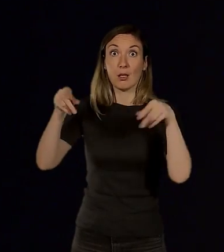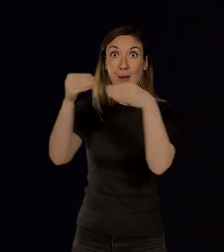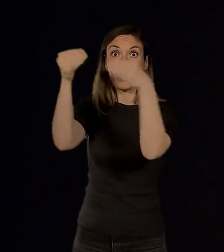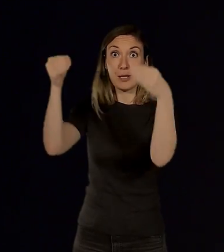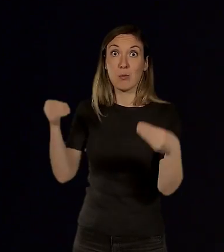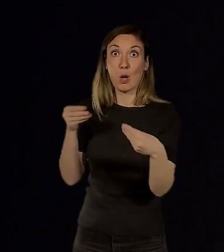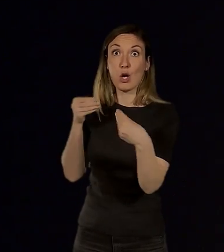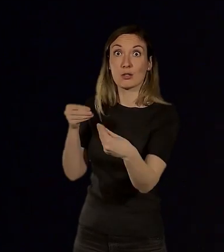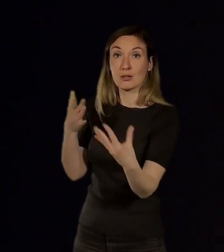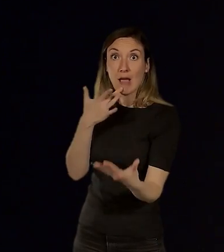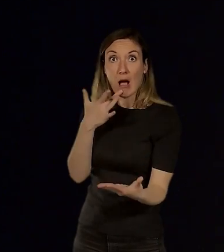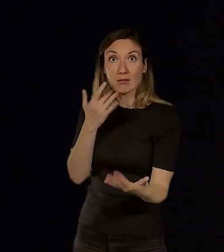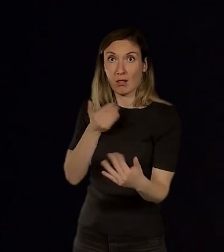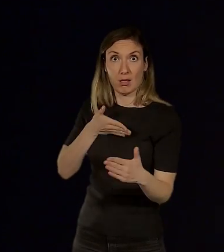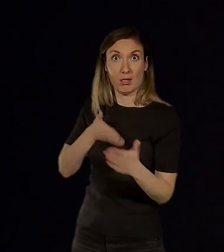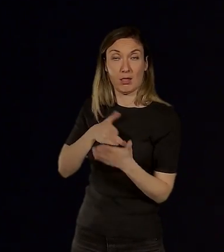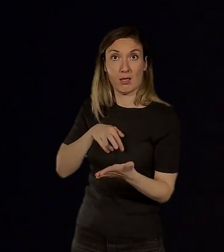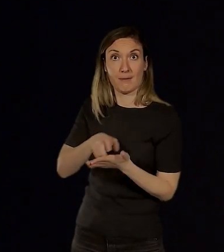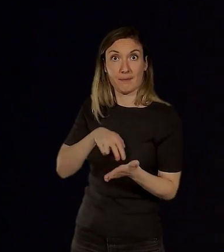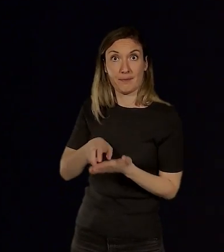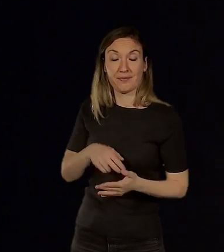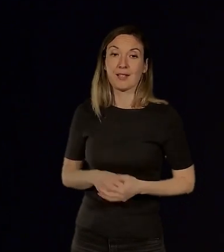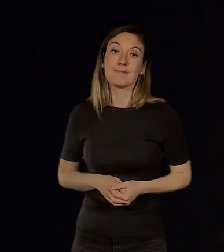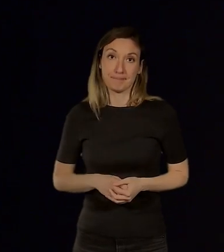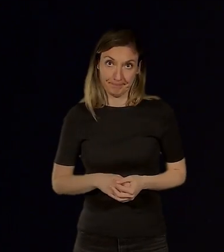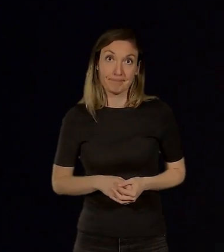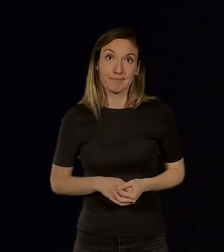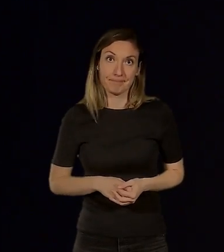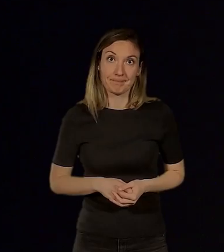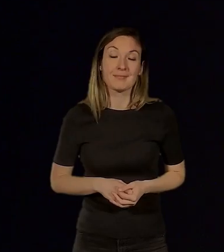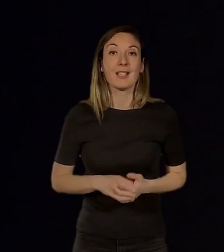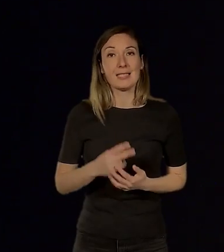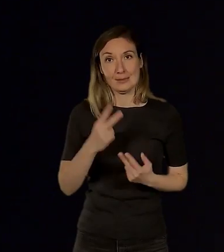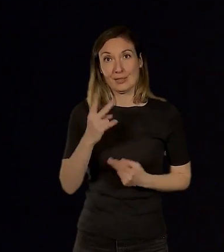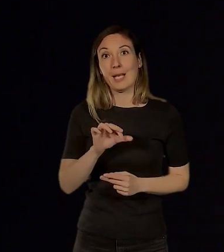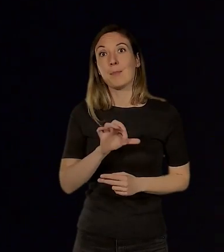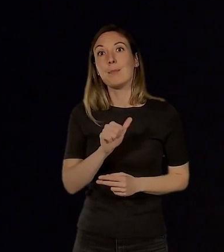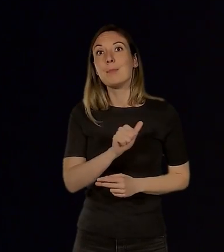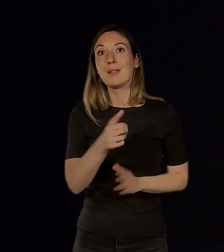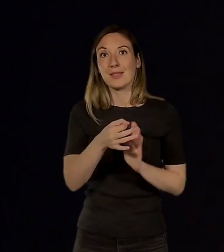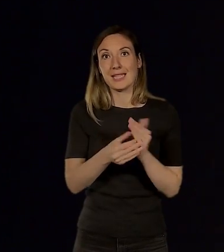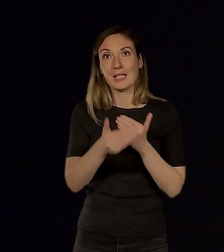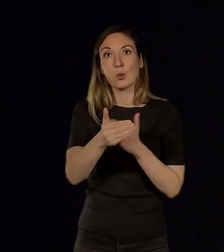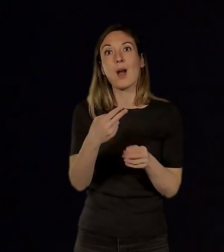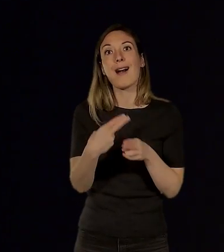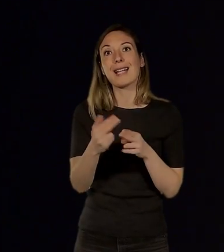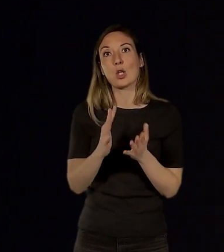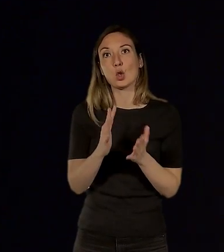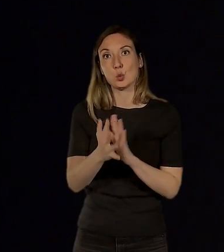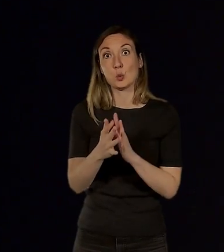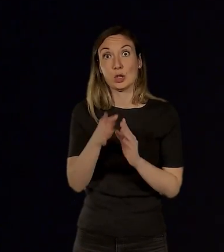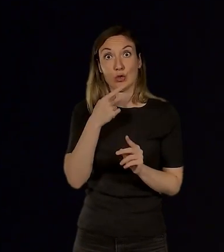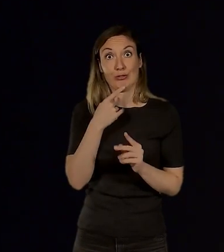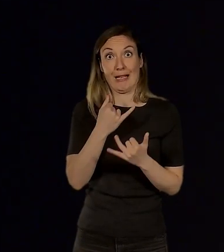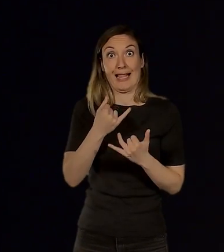Ještě jednou dobrý večer. Ano, můžu potvrdit, že součástí té první etapy, té rekonstrukce, která tady byla